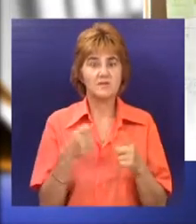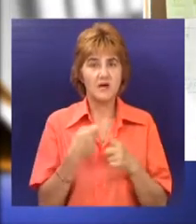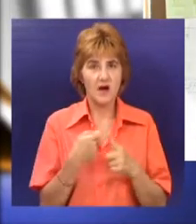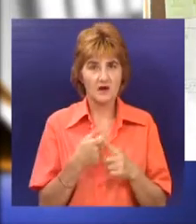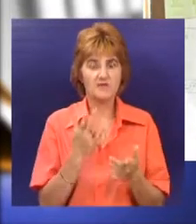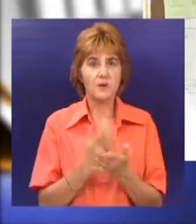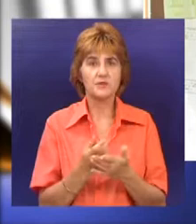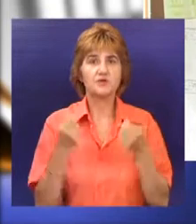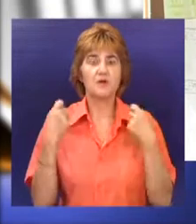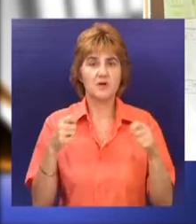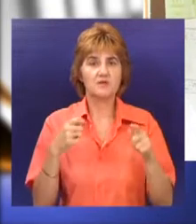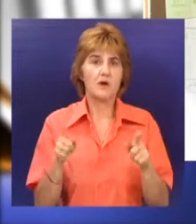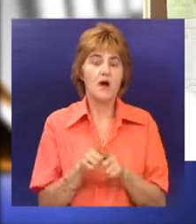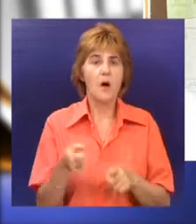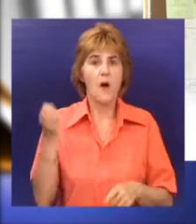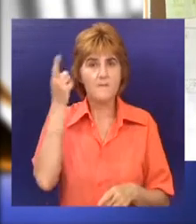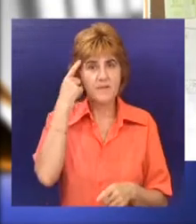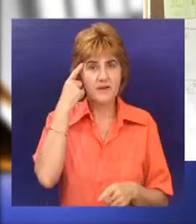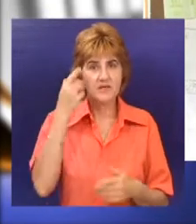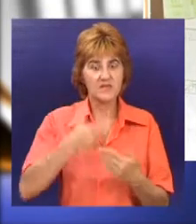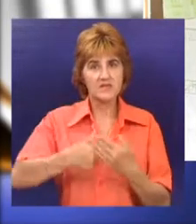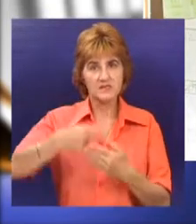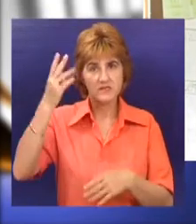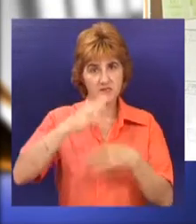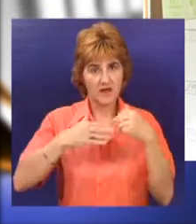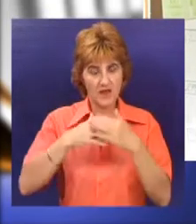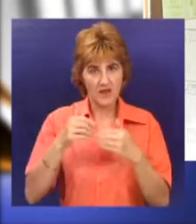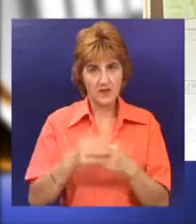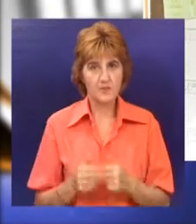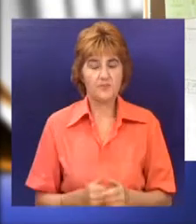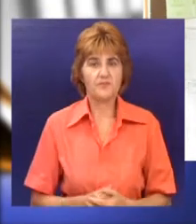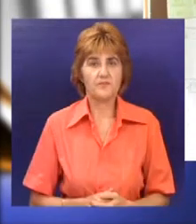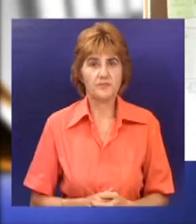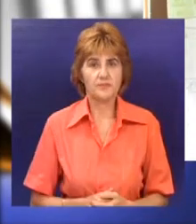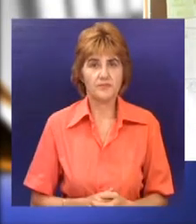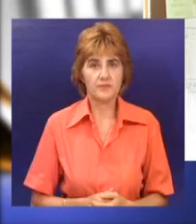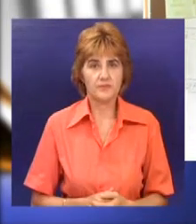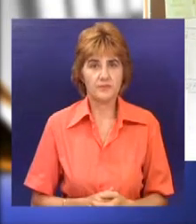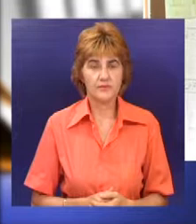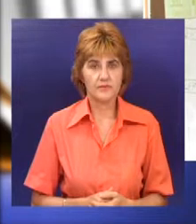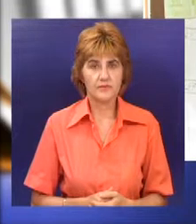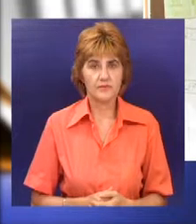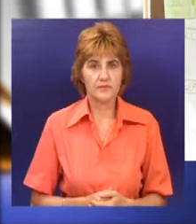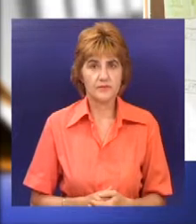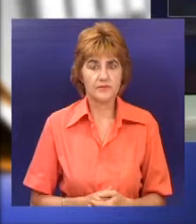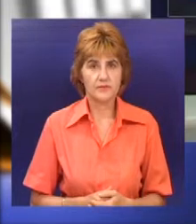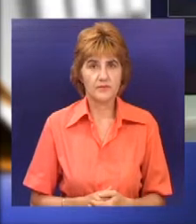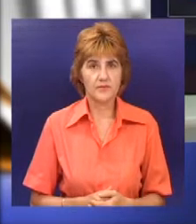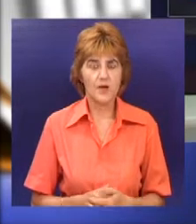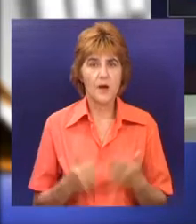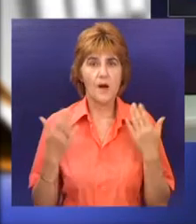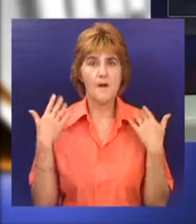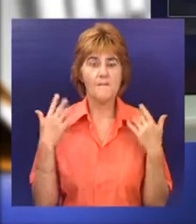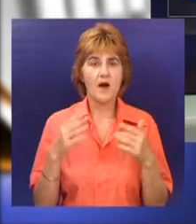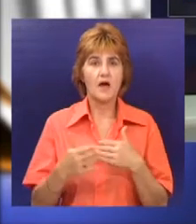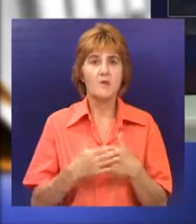biće izgrađen na principu pametnih zgrada. Iz Sremskih Karlovaca za Infoblok Sandra Iršević.